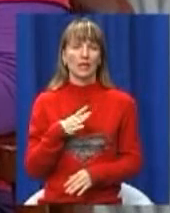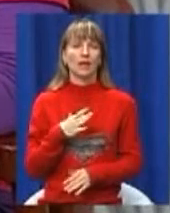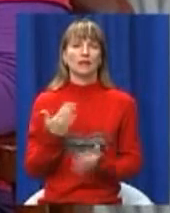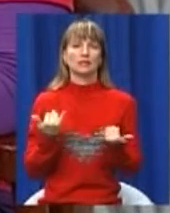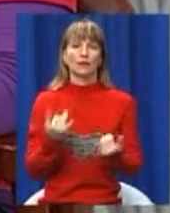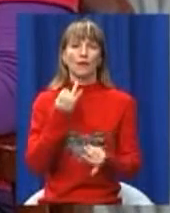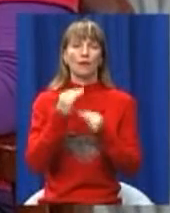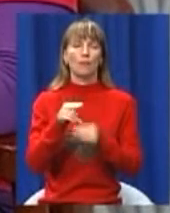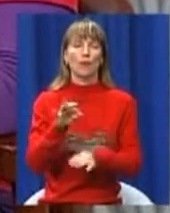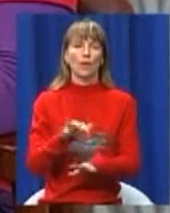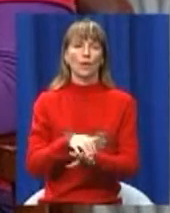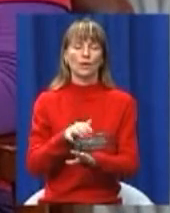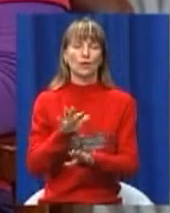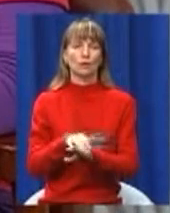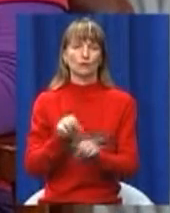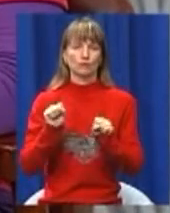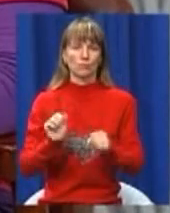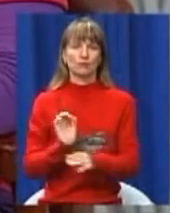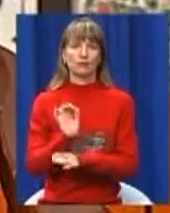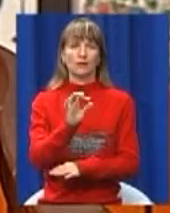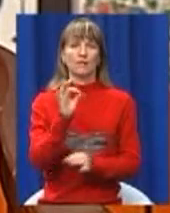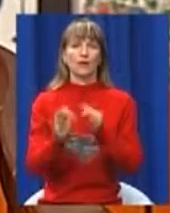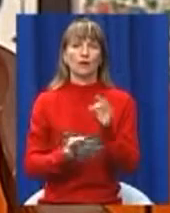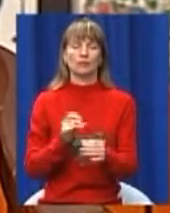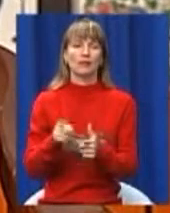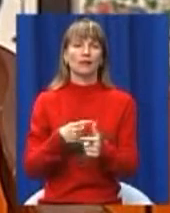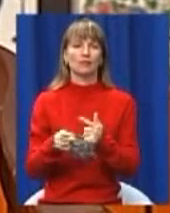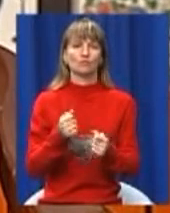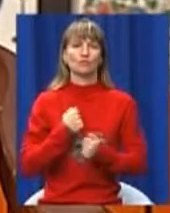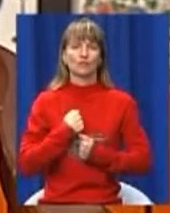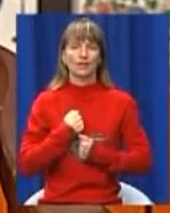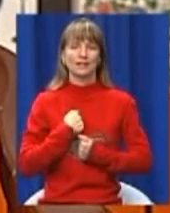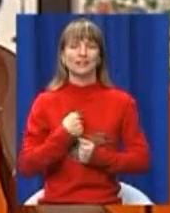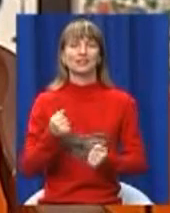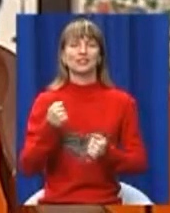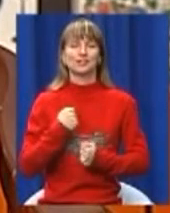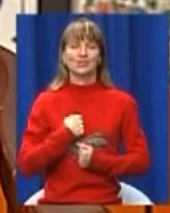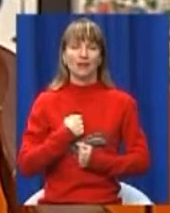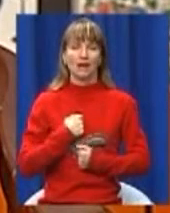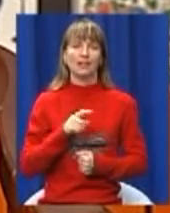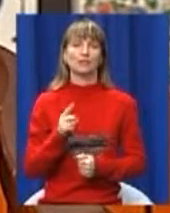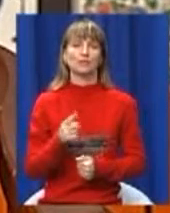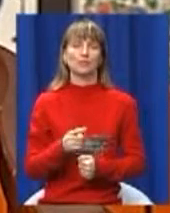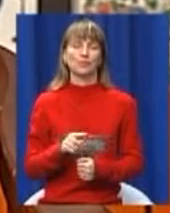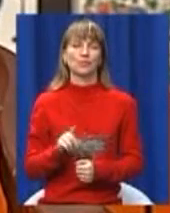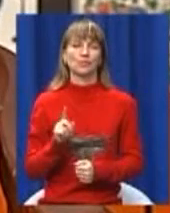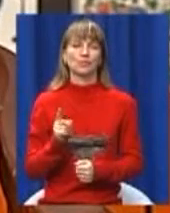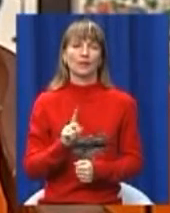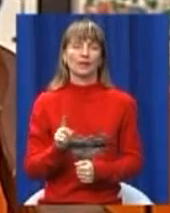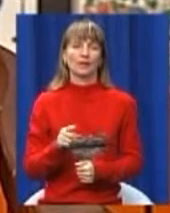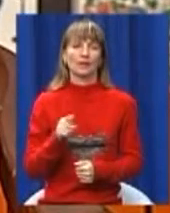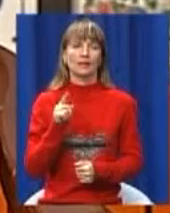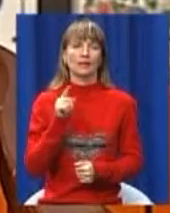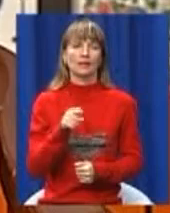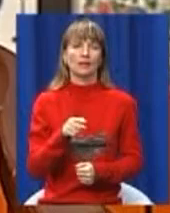про котиків. Як ти думаєш, а котиків можна відправляти в космос, чи їх шкода? Їх шкода. А чому їх шкода? Тому що вони там